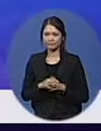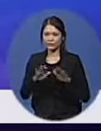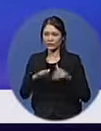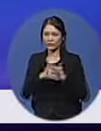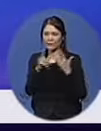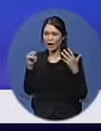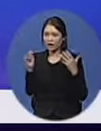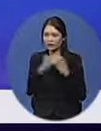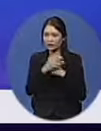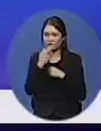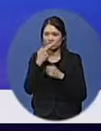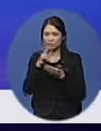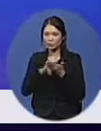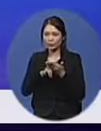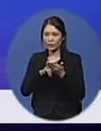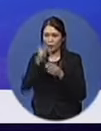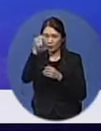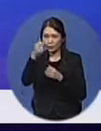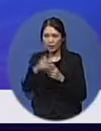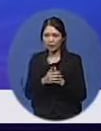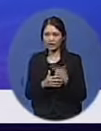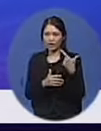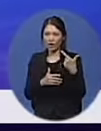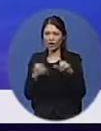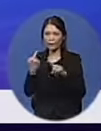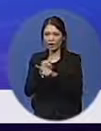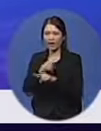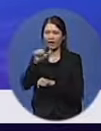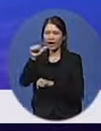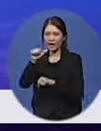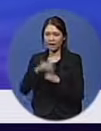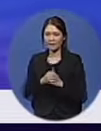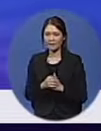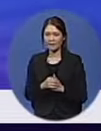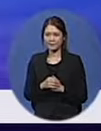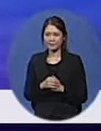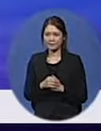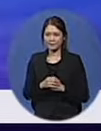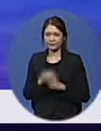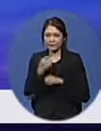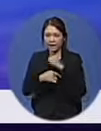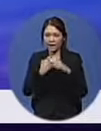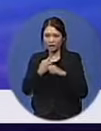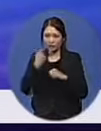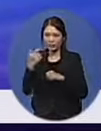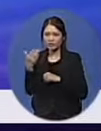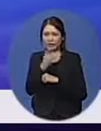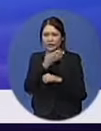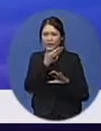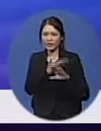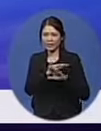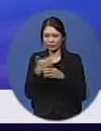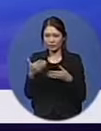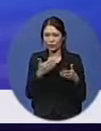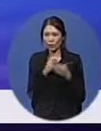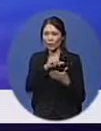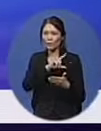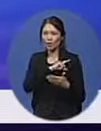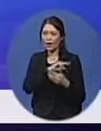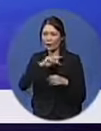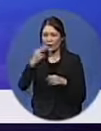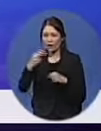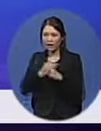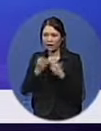이달부터 우편 번호가 6자리에서 5자리로 바뀌었습니다. 지난해부터 달라진 도로명 주소와 더불어